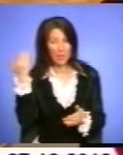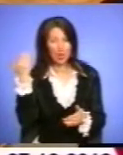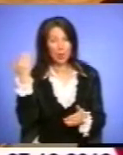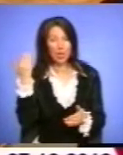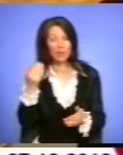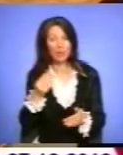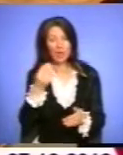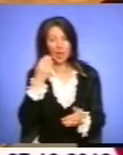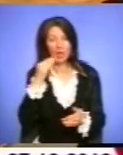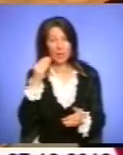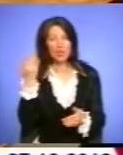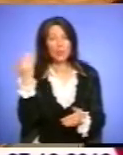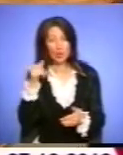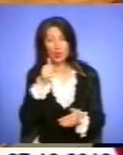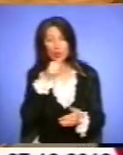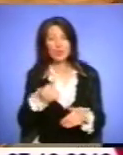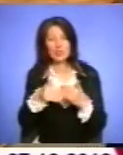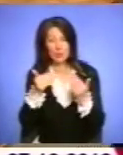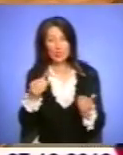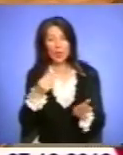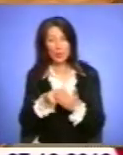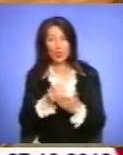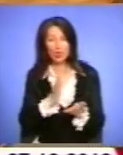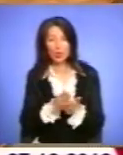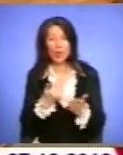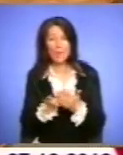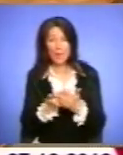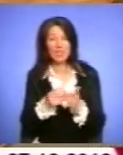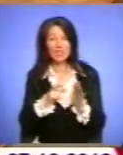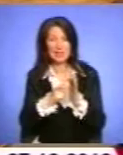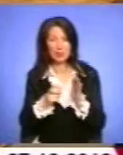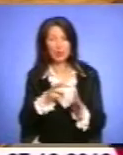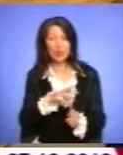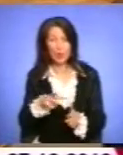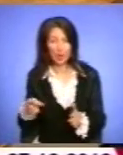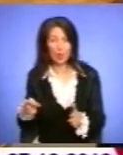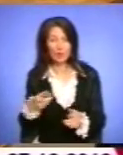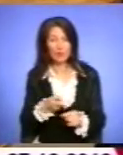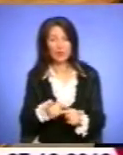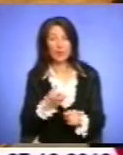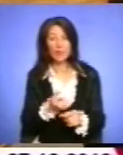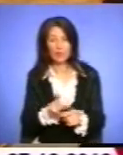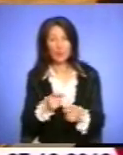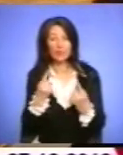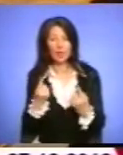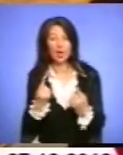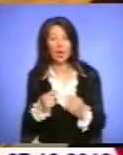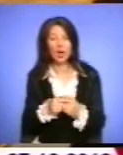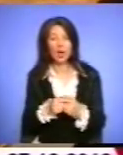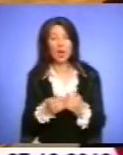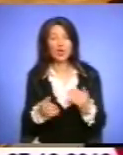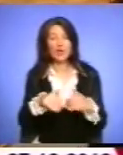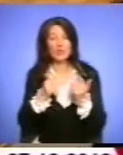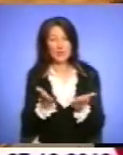краще, ніж в минулому році. І збільшення по бюджету йде майже на 700 мільйонів. Це досить потужно. Якщо в